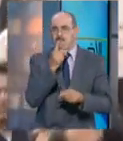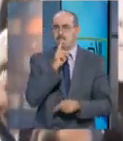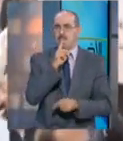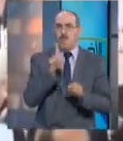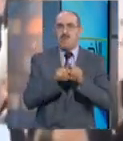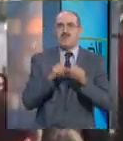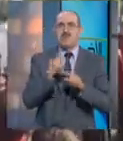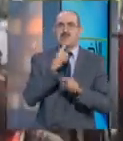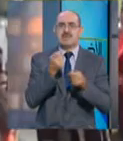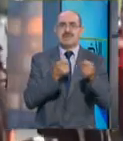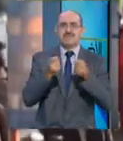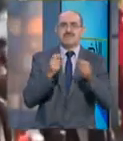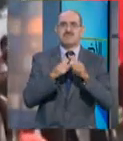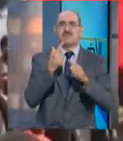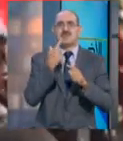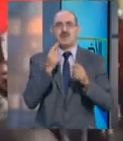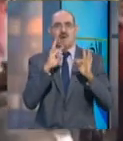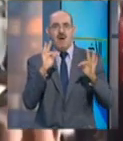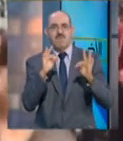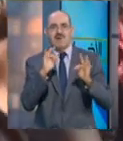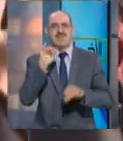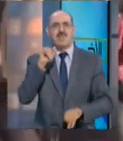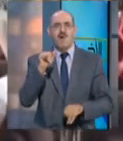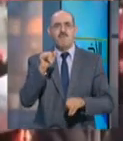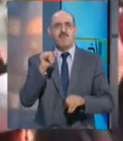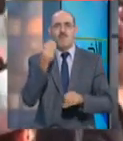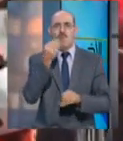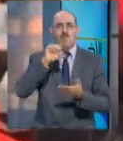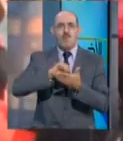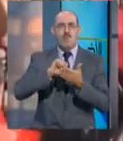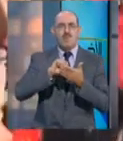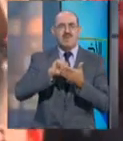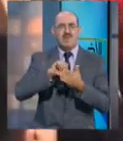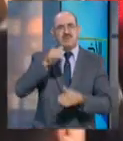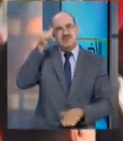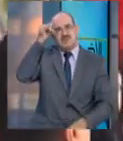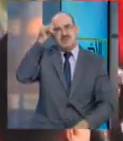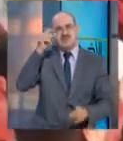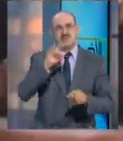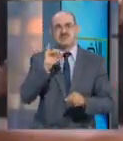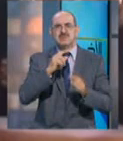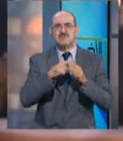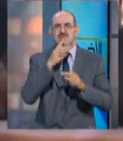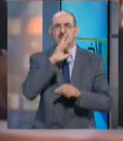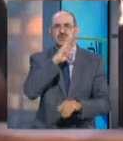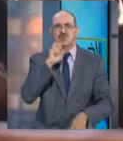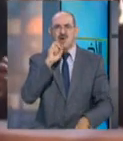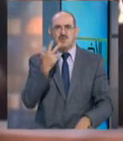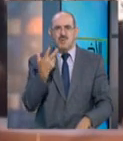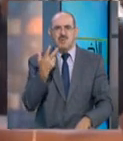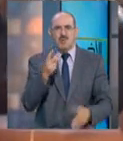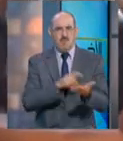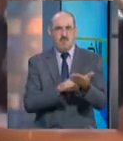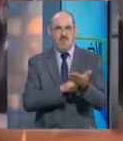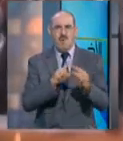يدير ممتلكات الأوقاف والشؤون الإسلامية بالعاصمة الرباط وسلا من أصل يهودي وهو من